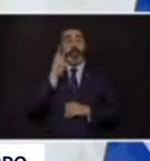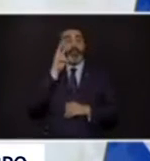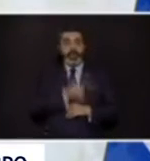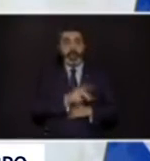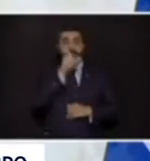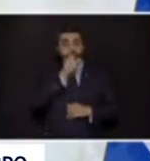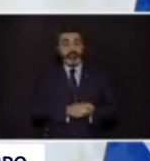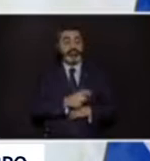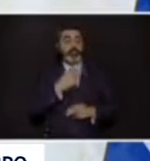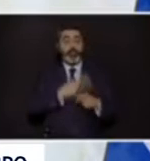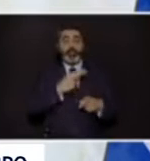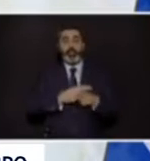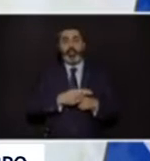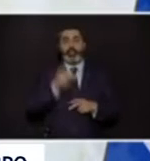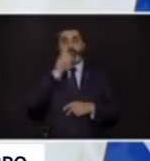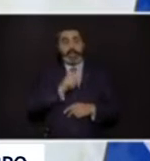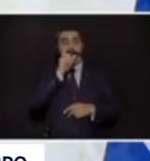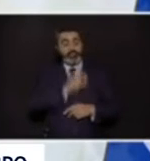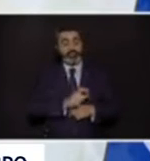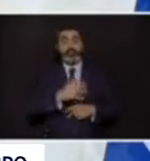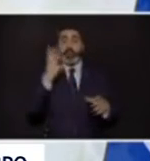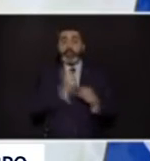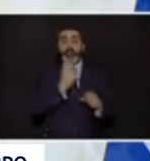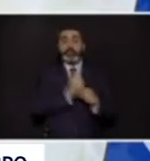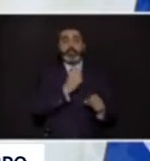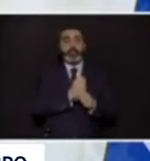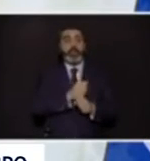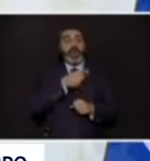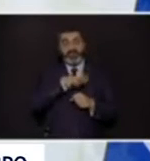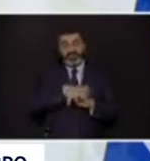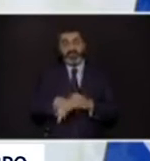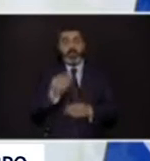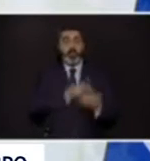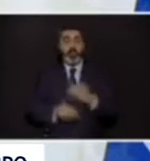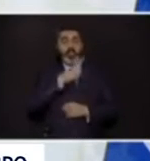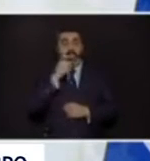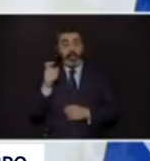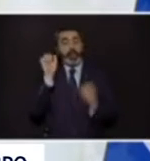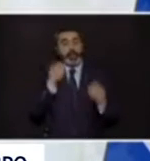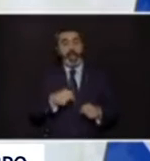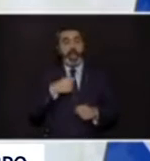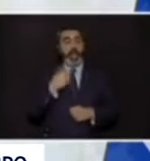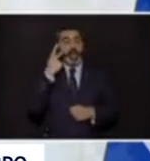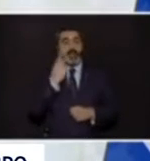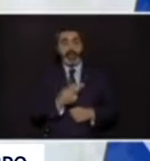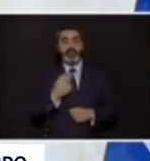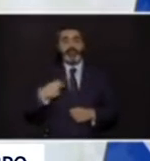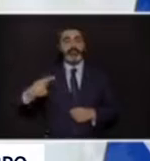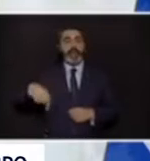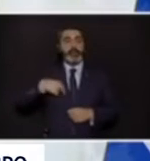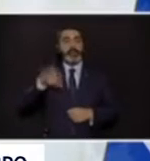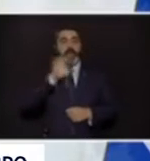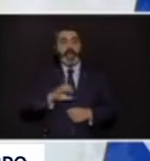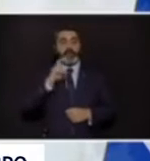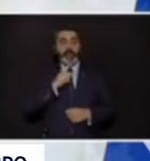ότι ακόμα και αν έχετε μπροστά σας ένα πάρα πολύ δύσκολο και πολύπτυχο ζήτημα, είναι πάρα πολύ σημαντικό ως Ευρωπαίοι να